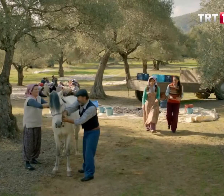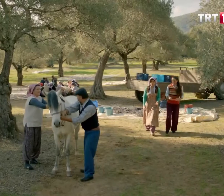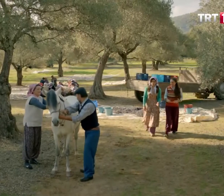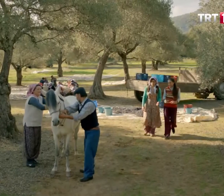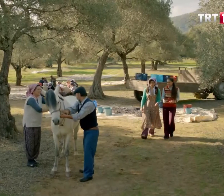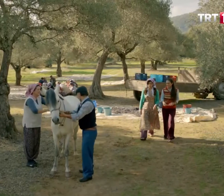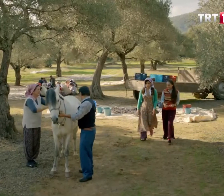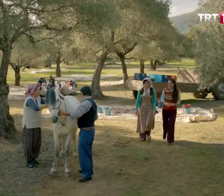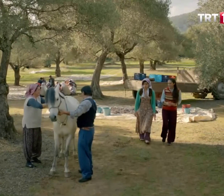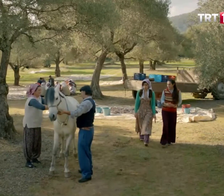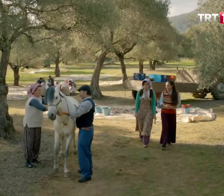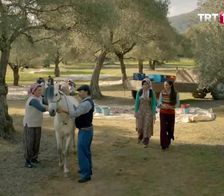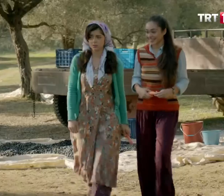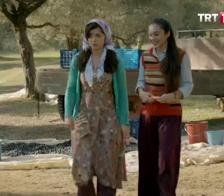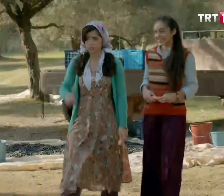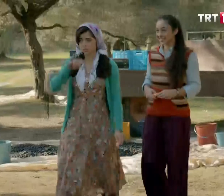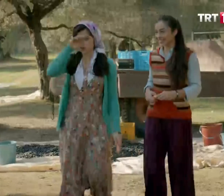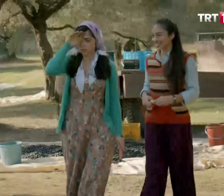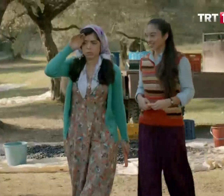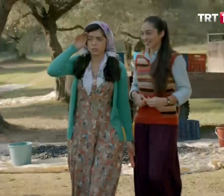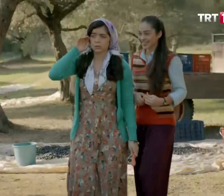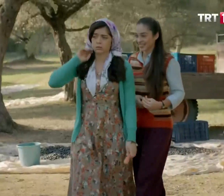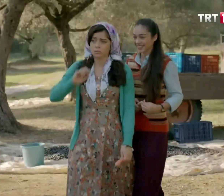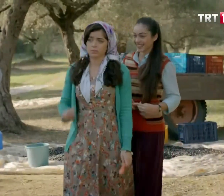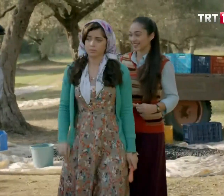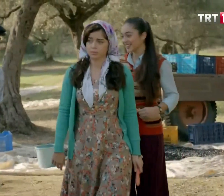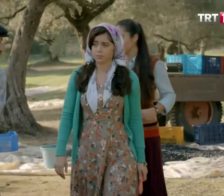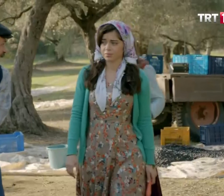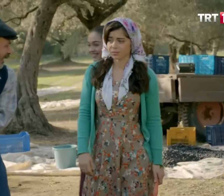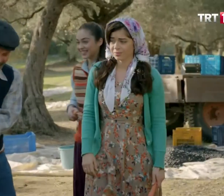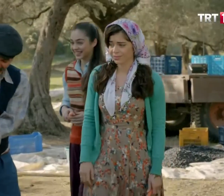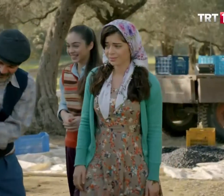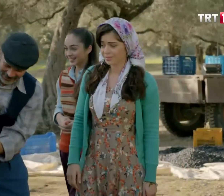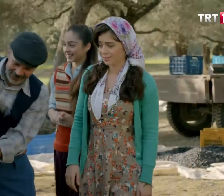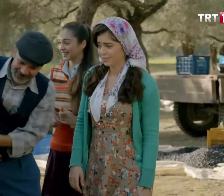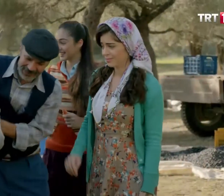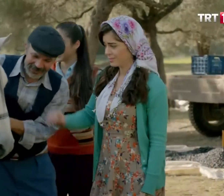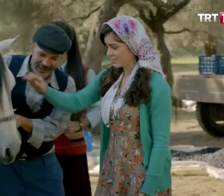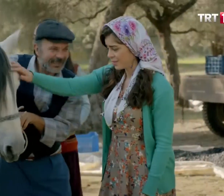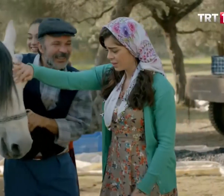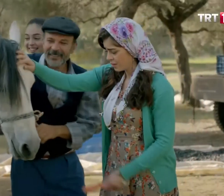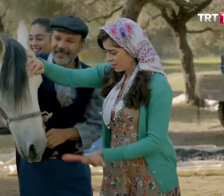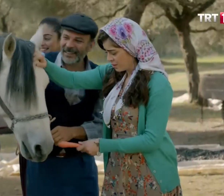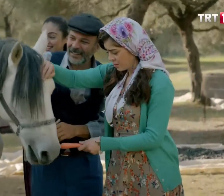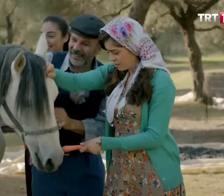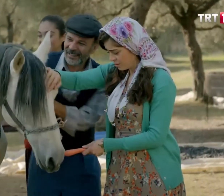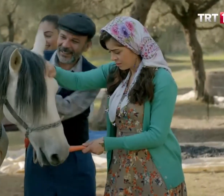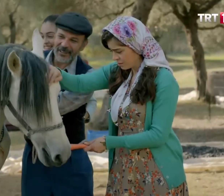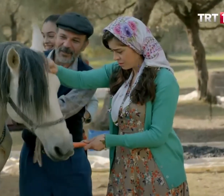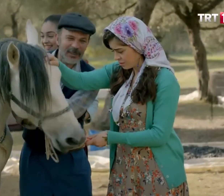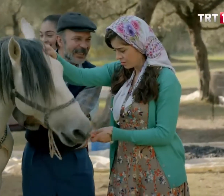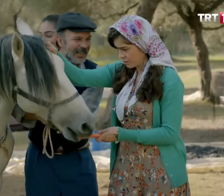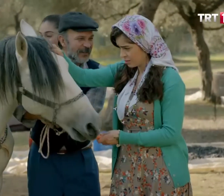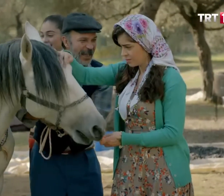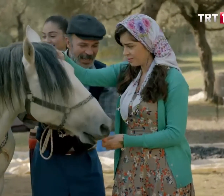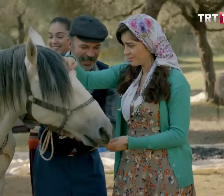gonca güle, acem şalı ince bile. İsteksiz gülümseyerek atın başını